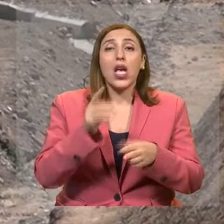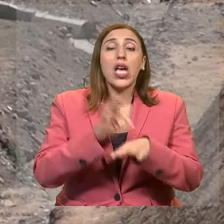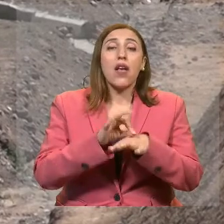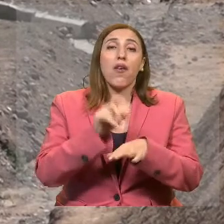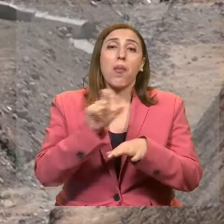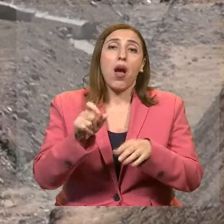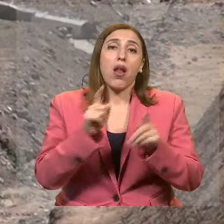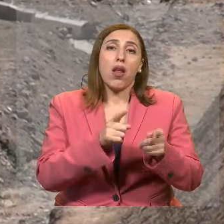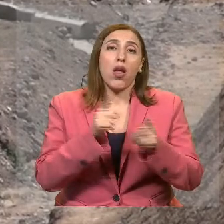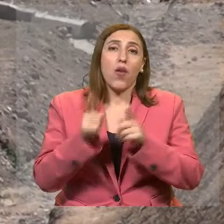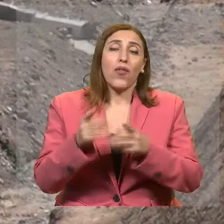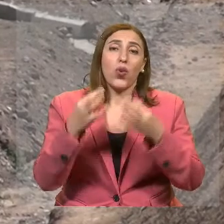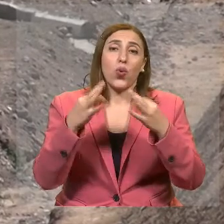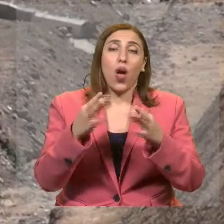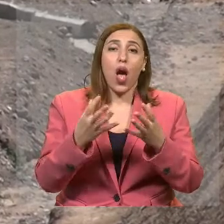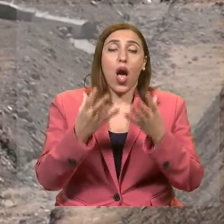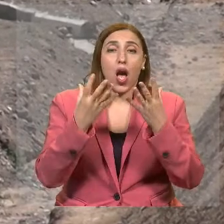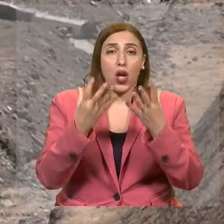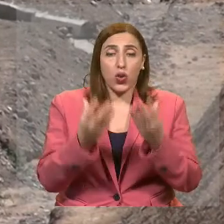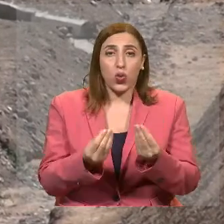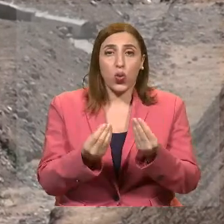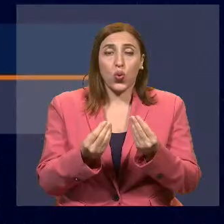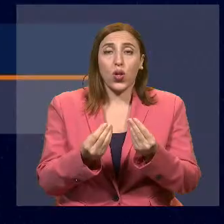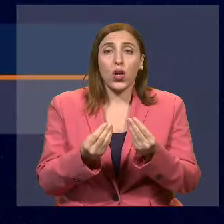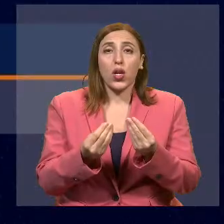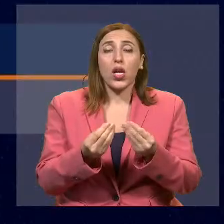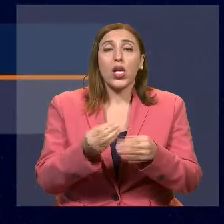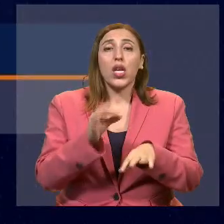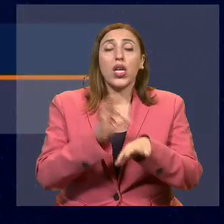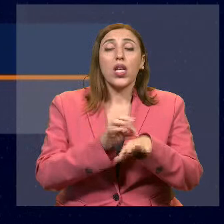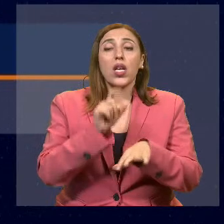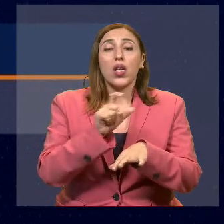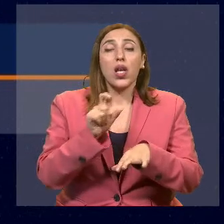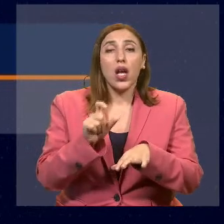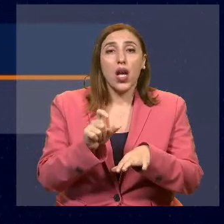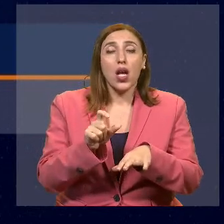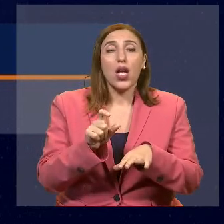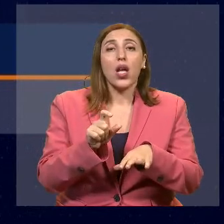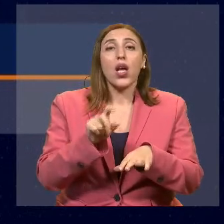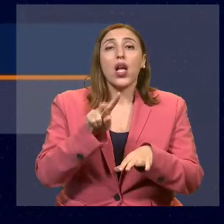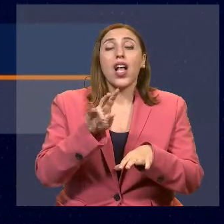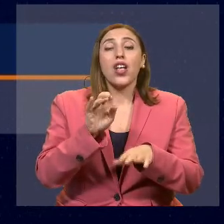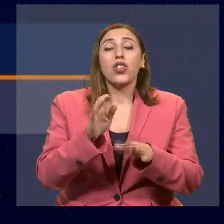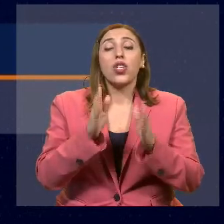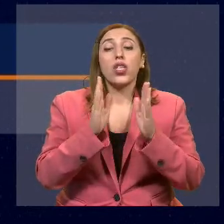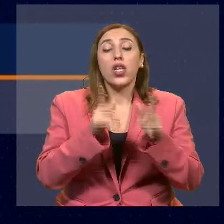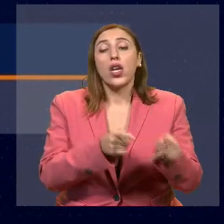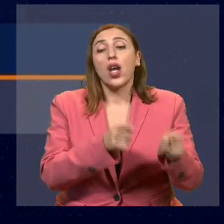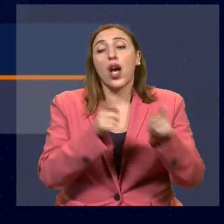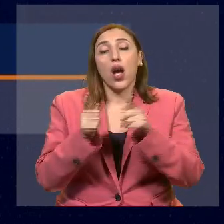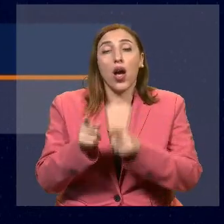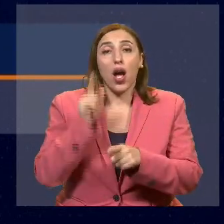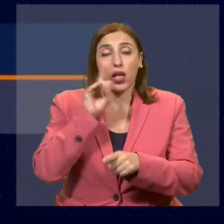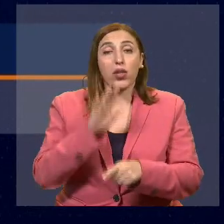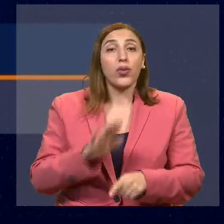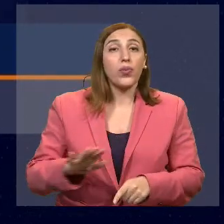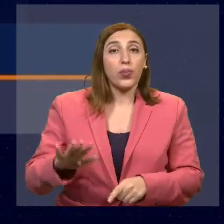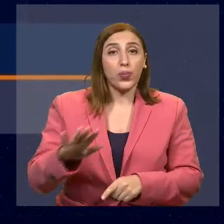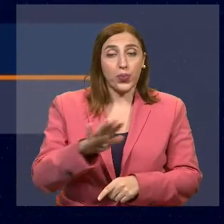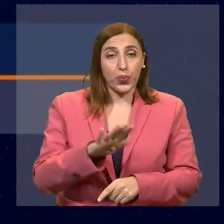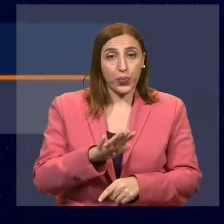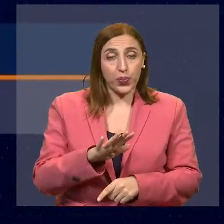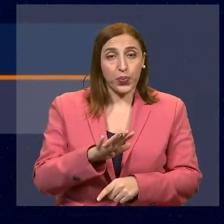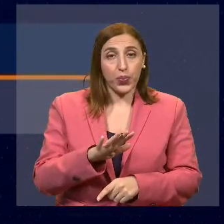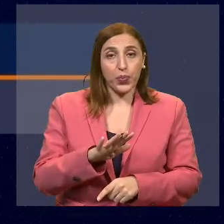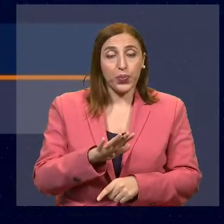հիվանդների են տեղափոխում։ Այսօր հերթական խումբն ենք բուժառուների տեղափոխել Լաչինի միջանցքով դեպի Հայաստանի